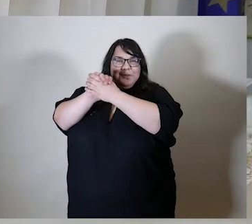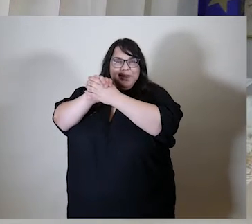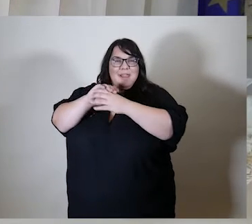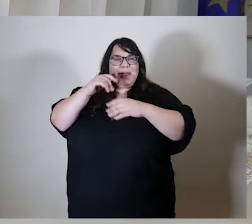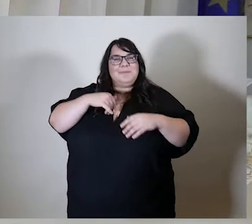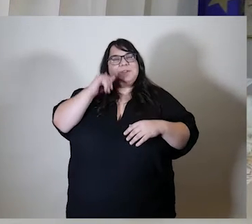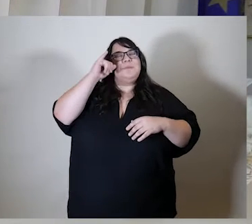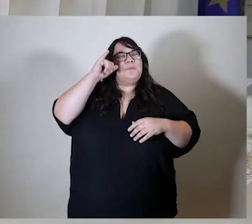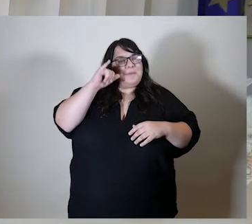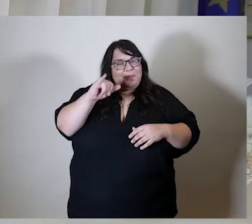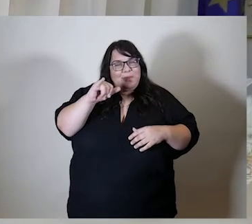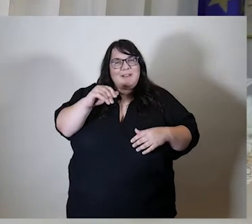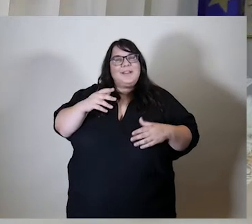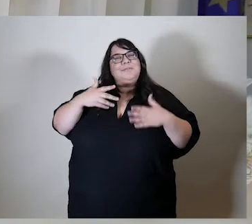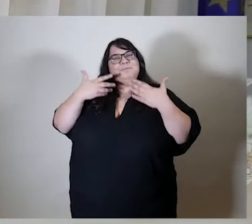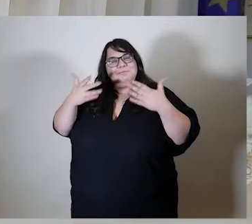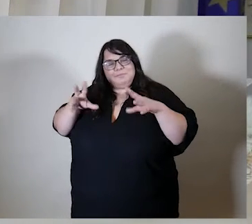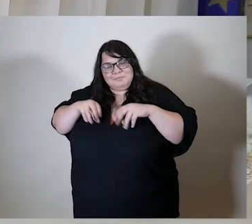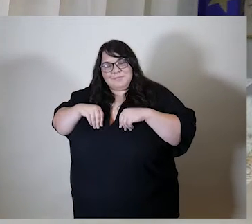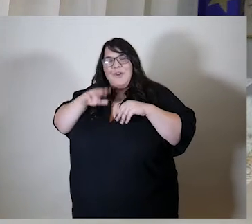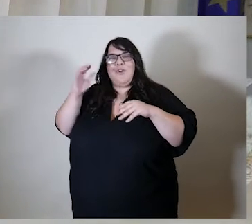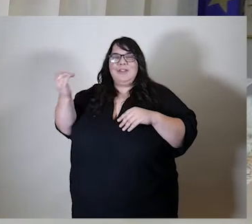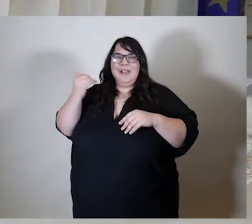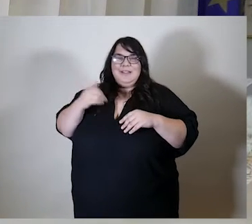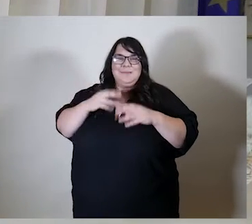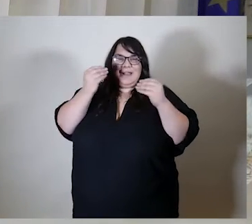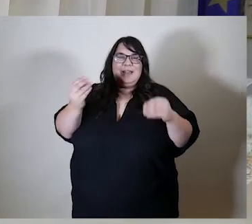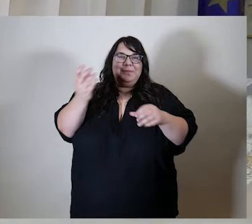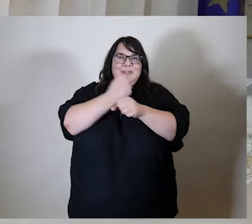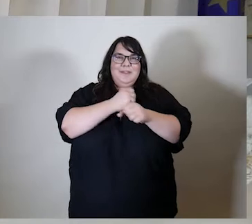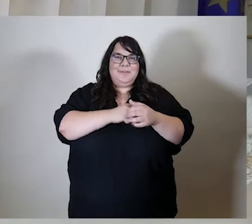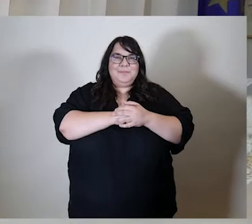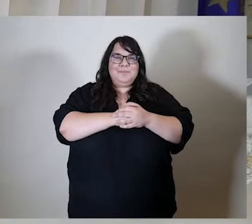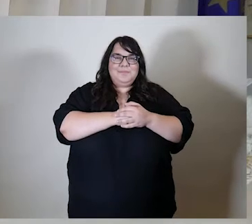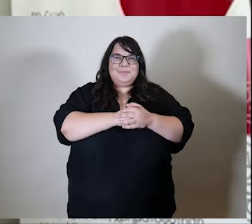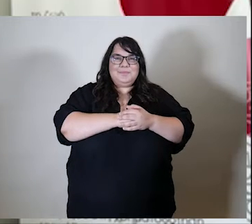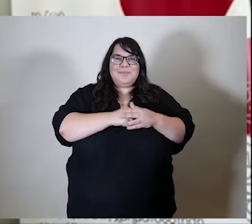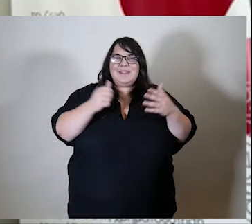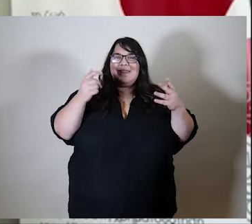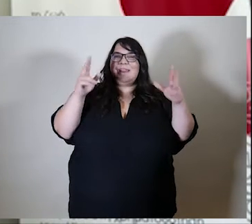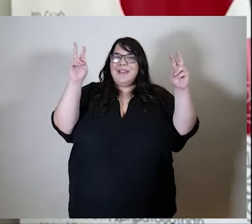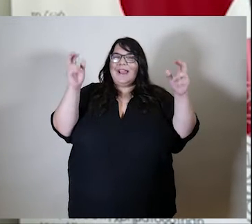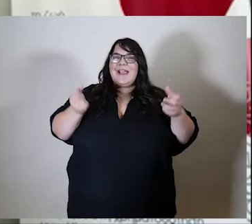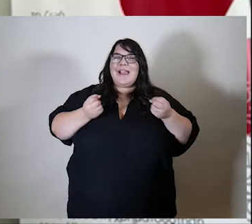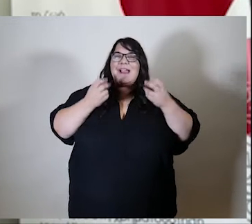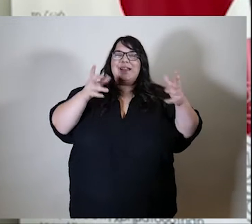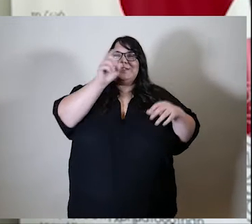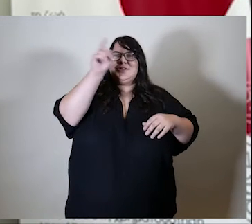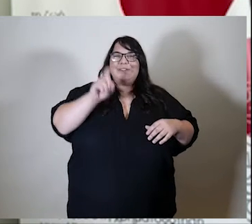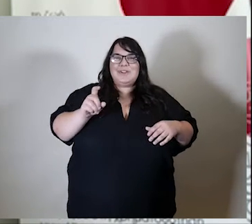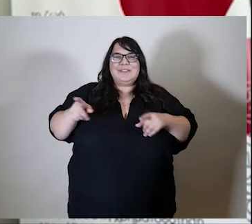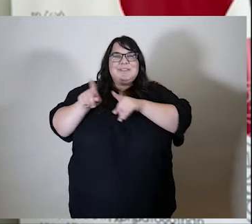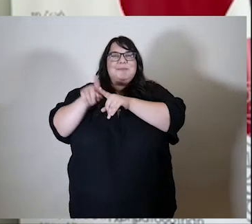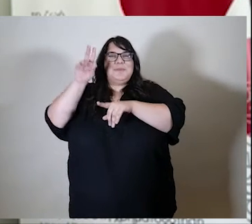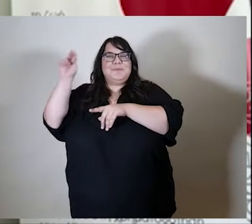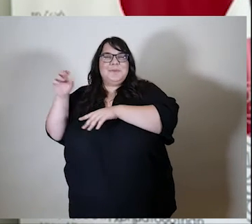της Ομοσπονδίας. Θα είμαστε πάντα πρόθυμοι σε κάθε τους κάλεσμα. Καλή επιτυχία! Εκ μέρους του Χάρη σε Ζωή του Ινστιτούτου Κυταρικών